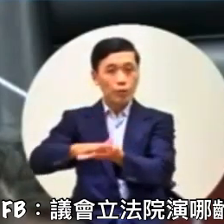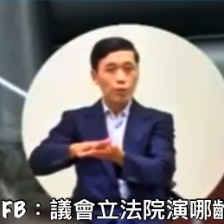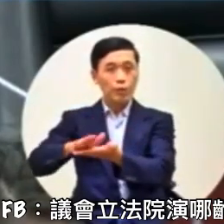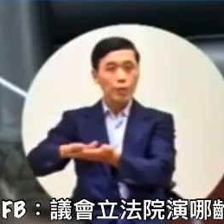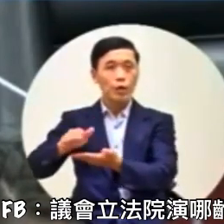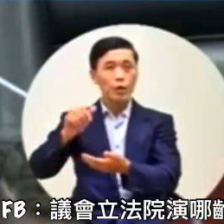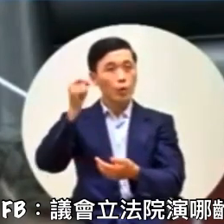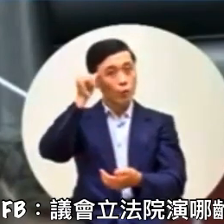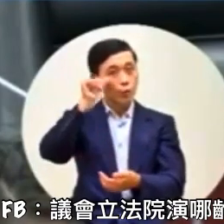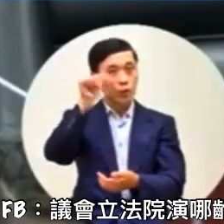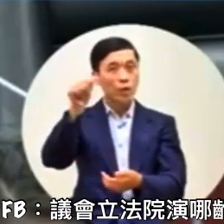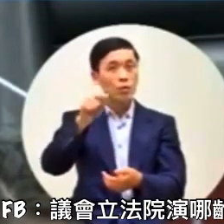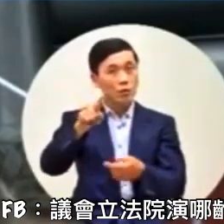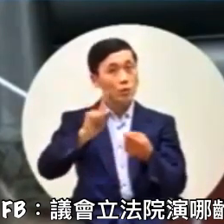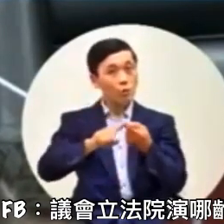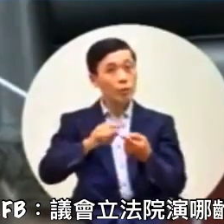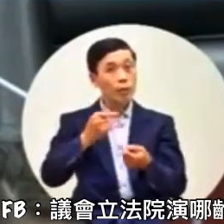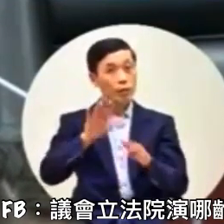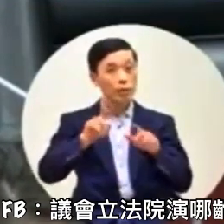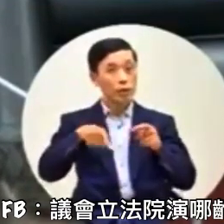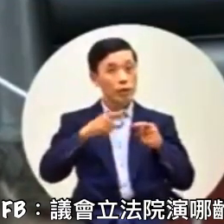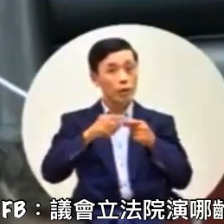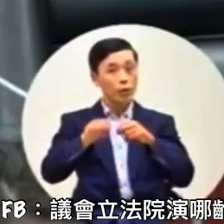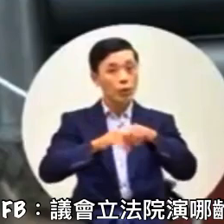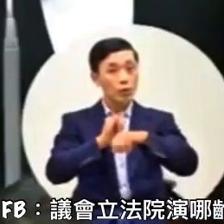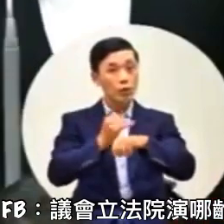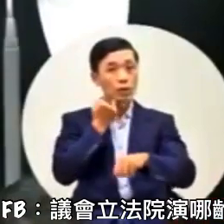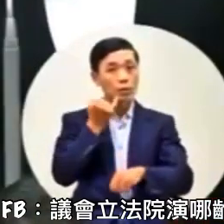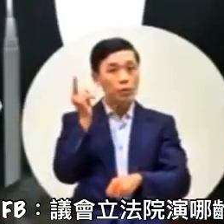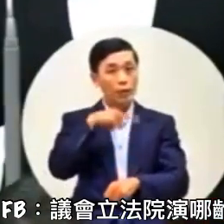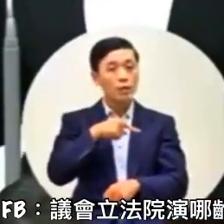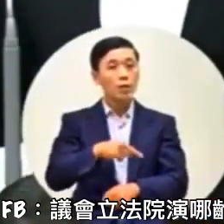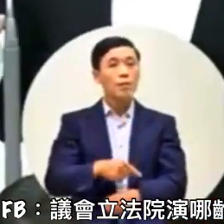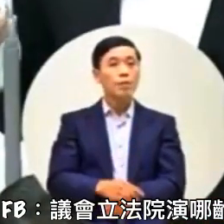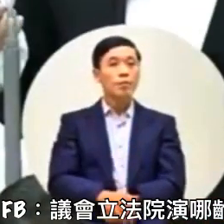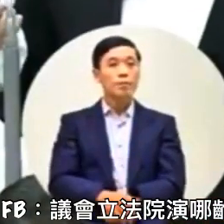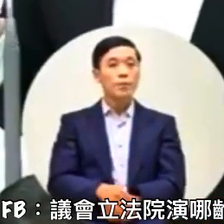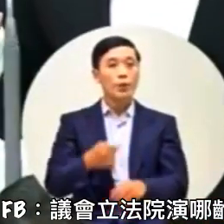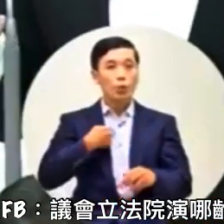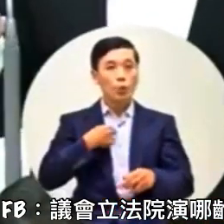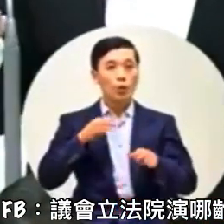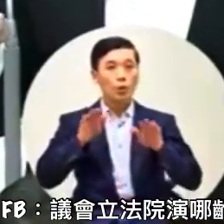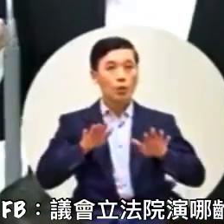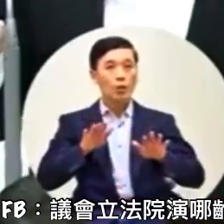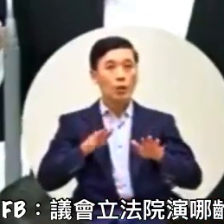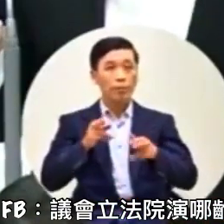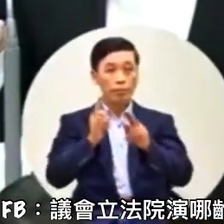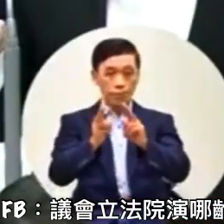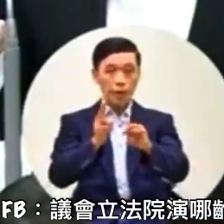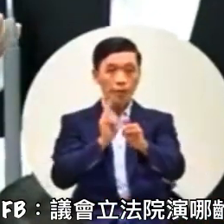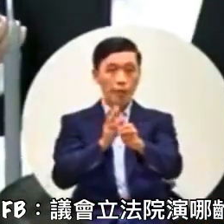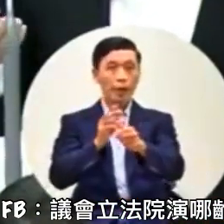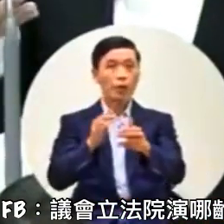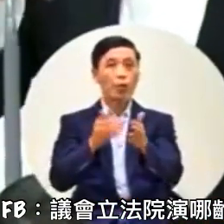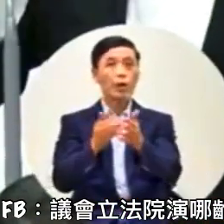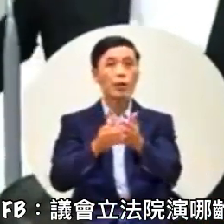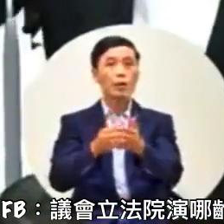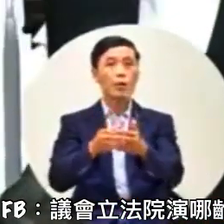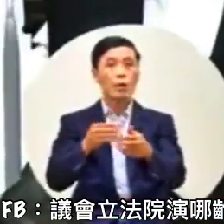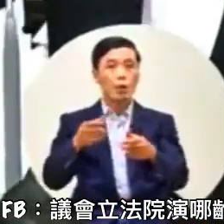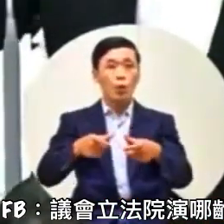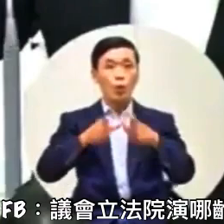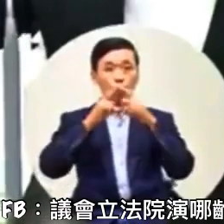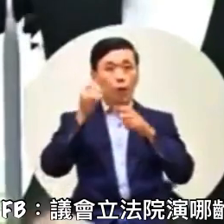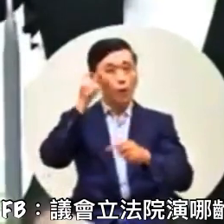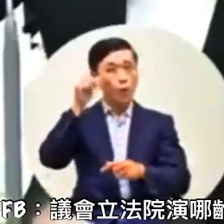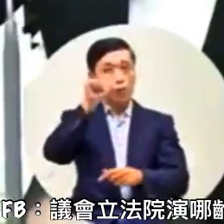下，这都合理吧？会当今年会当完成无？ 市长，请。 我今天已经下令恢复五天。 啊，我们